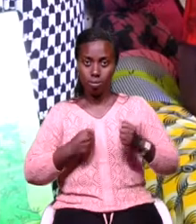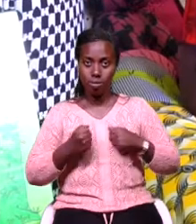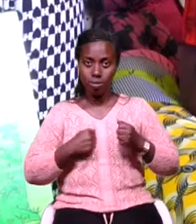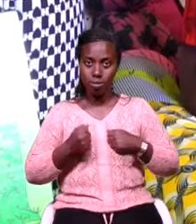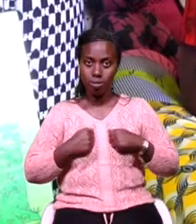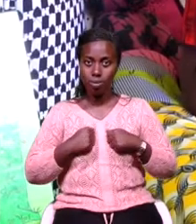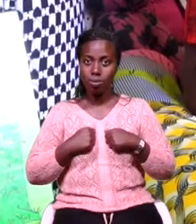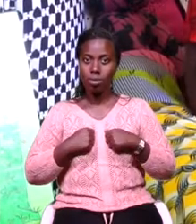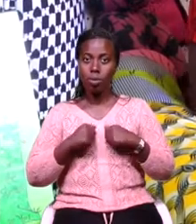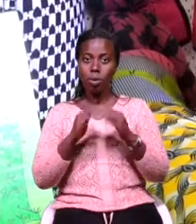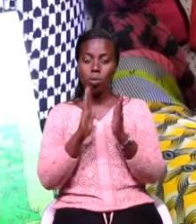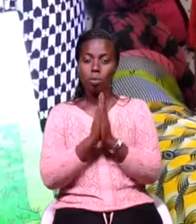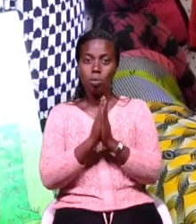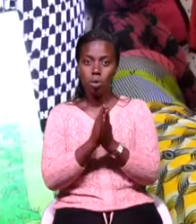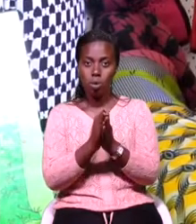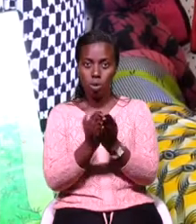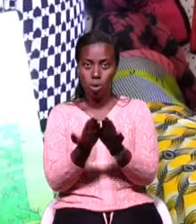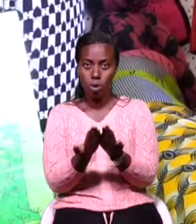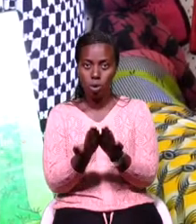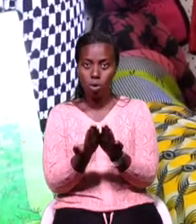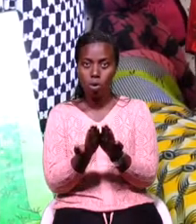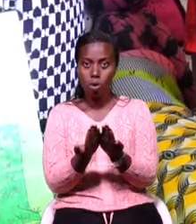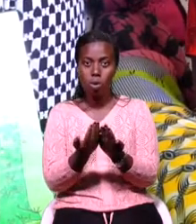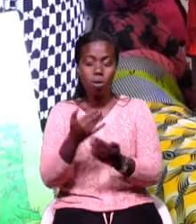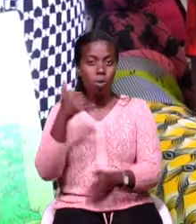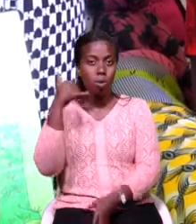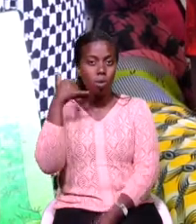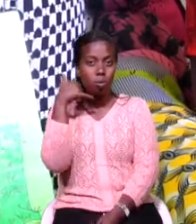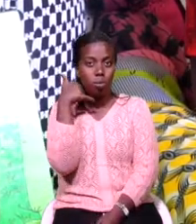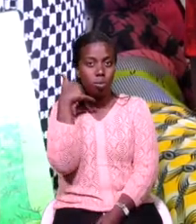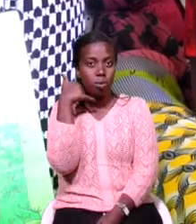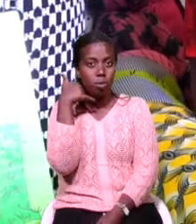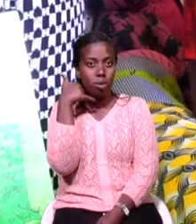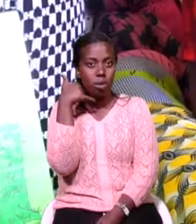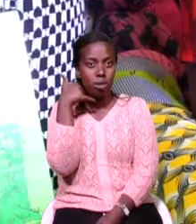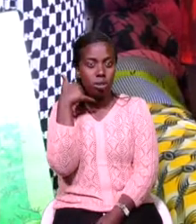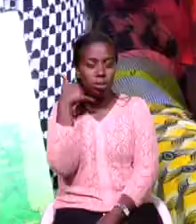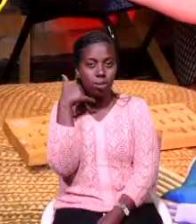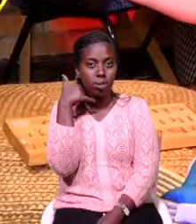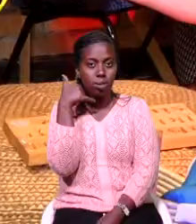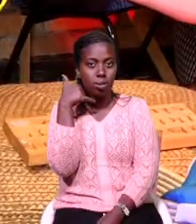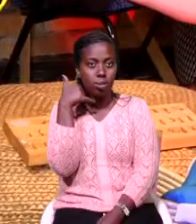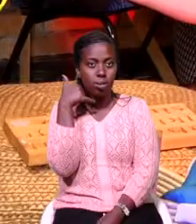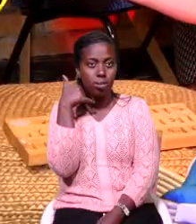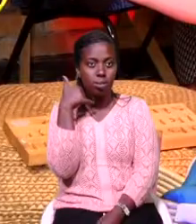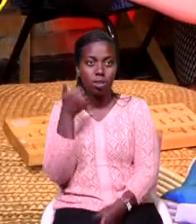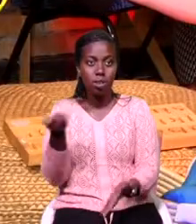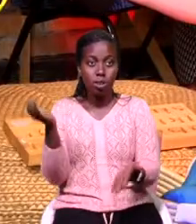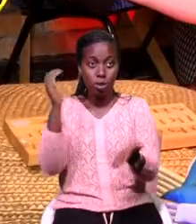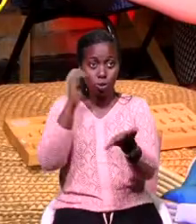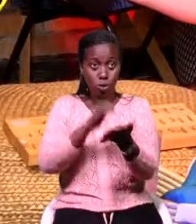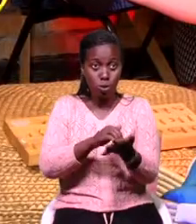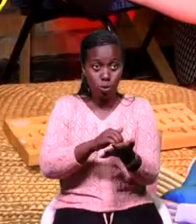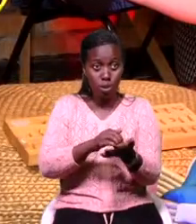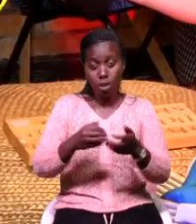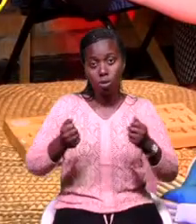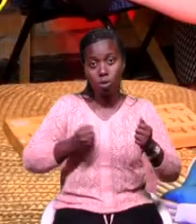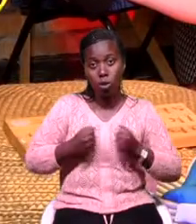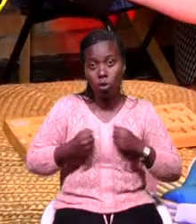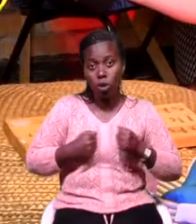Rwanda Book Mobile. Subiremo